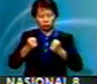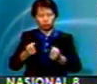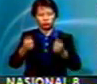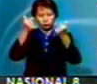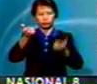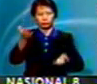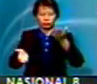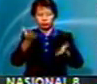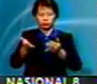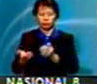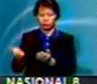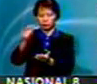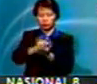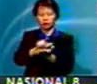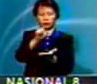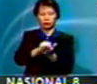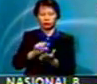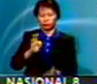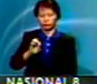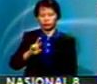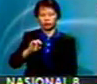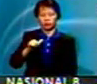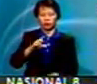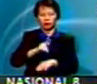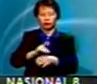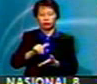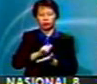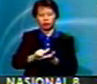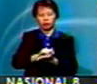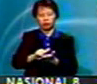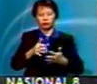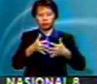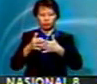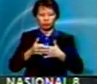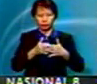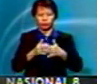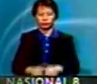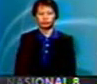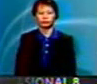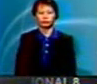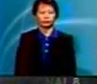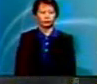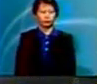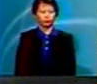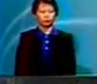secepat mungkin. Laporan wartawan Farah Yahzubir di New York, Amerika Syarikat.